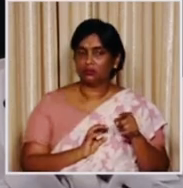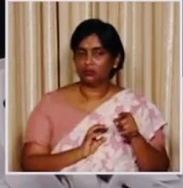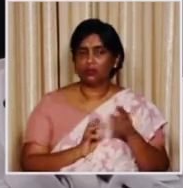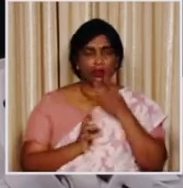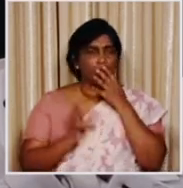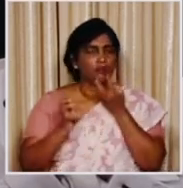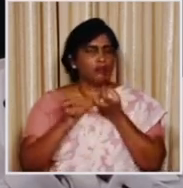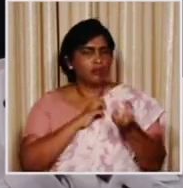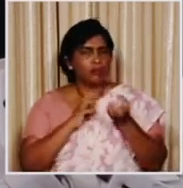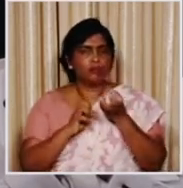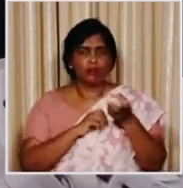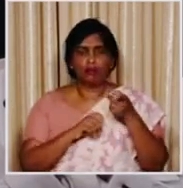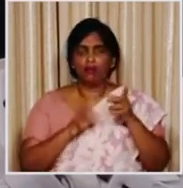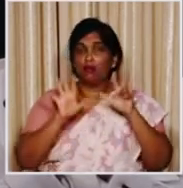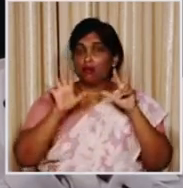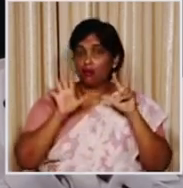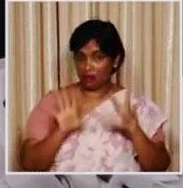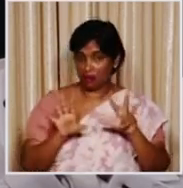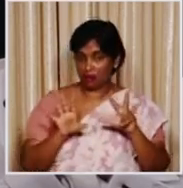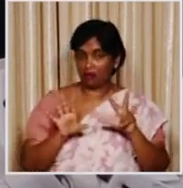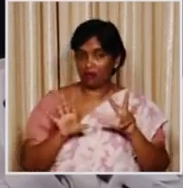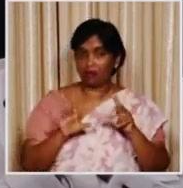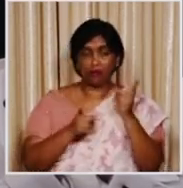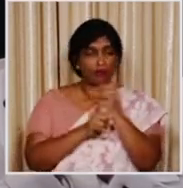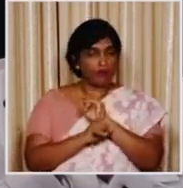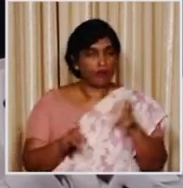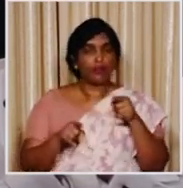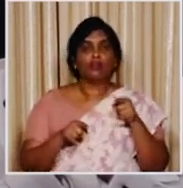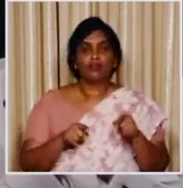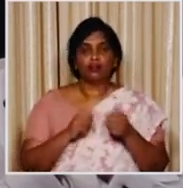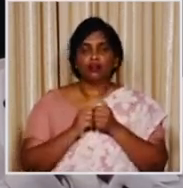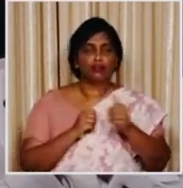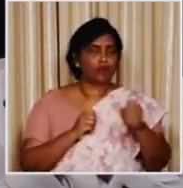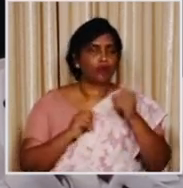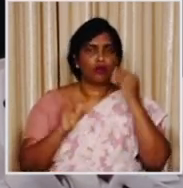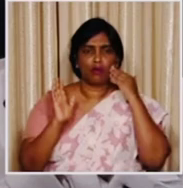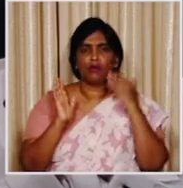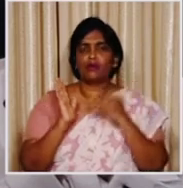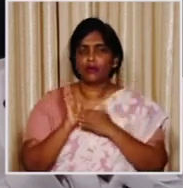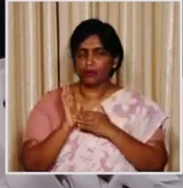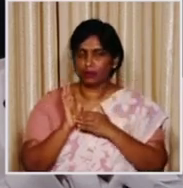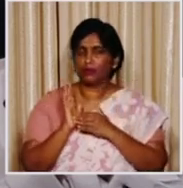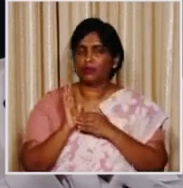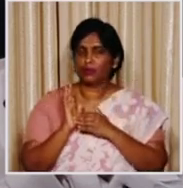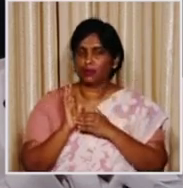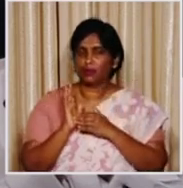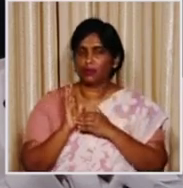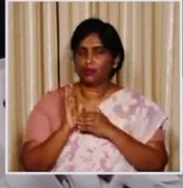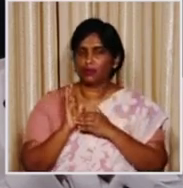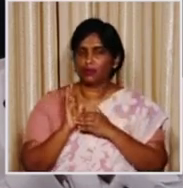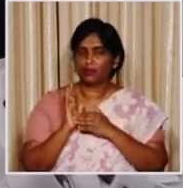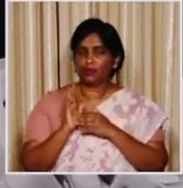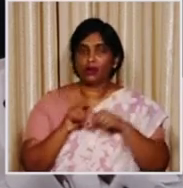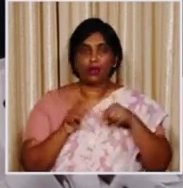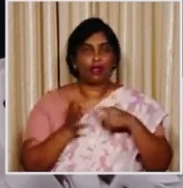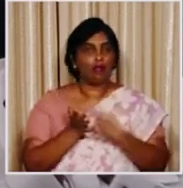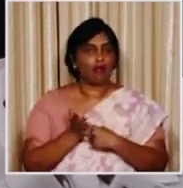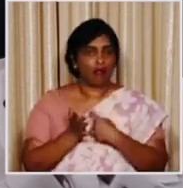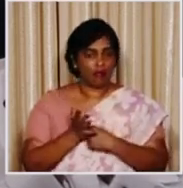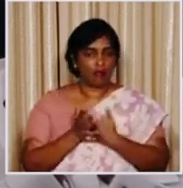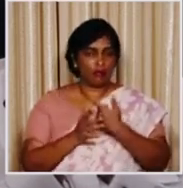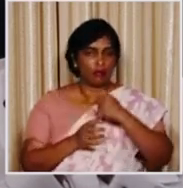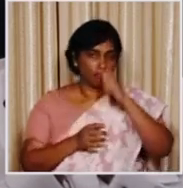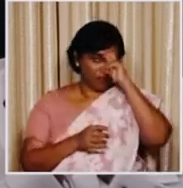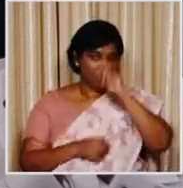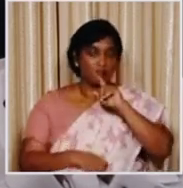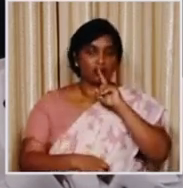බෝම්බ පිපිරීම් අටක් එක වෙලේම සිදුවෙන එක පිළිබඳව දැන් රවි සිනුවරත්න මැතිතුමාම